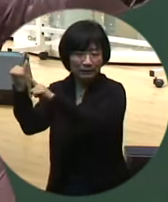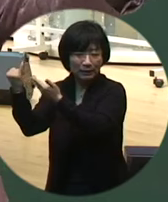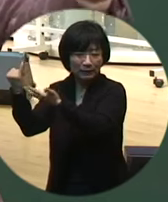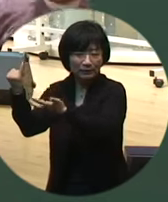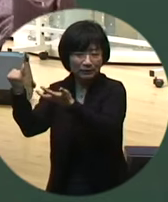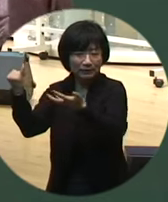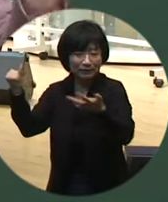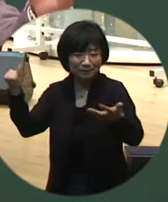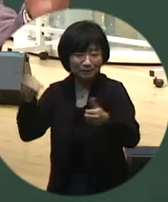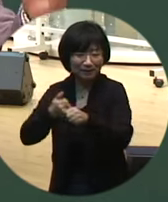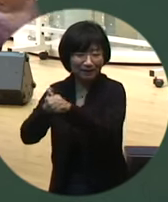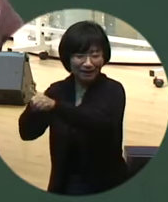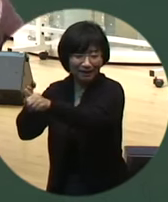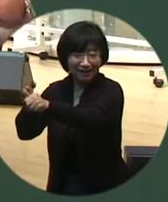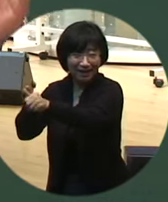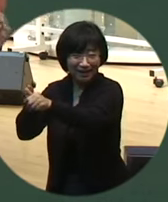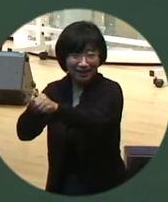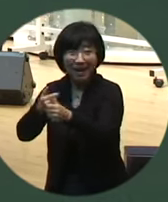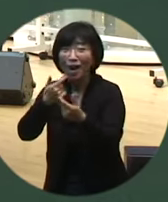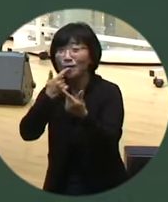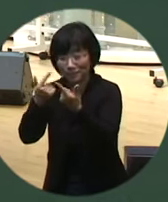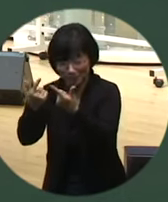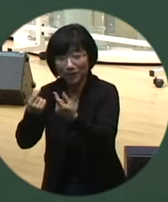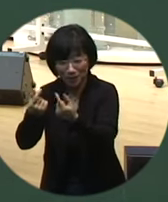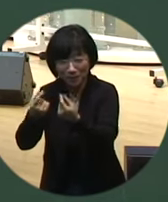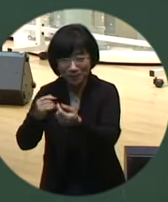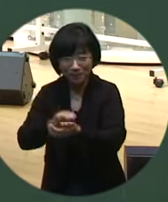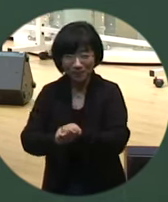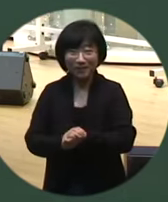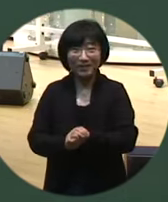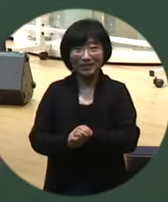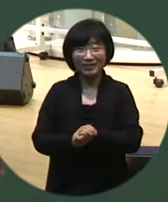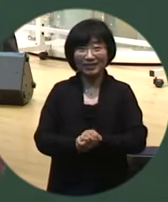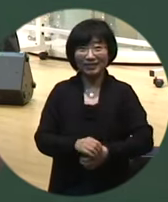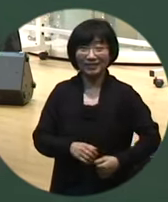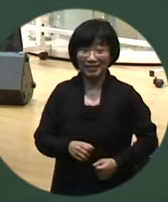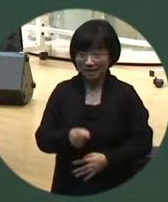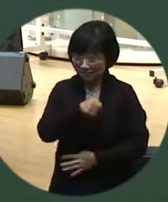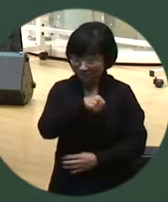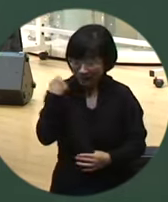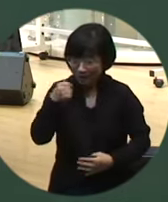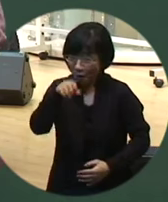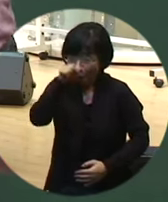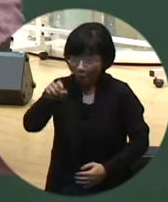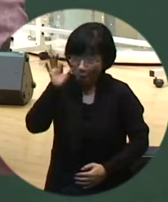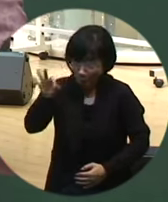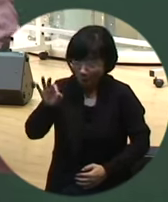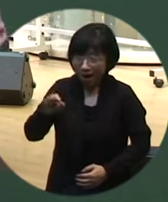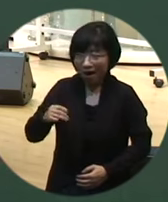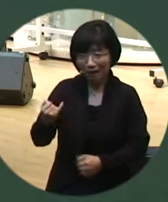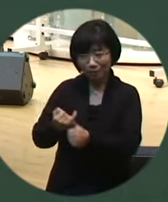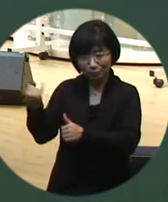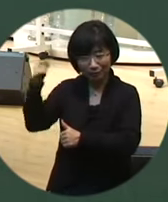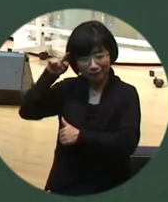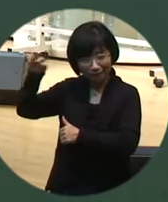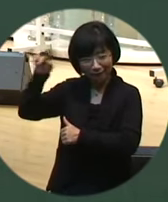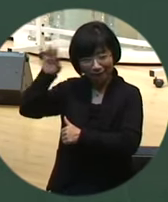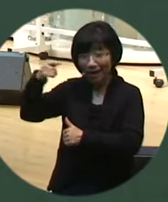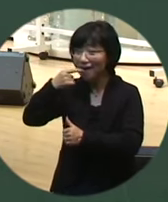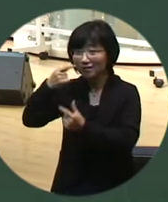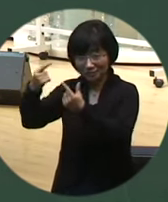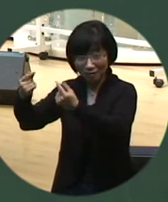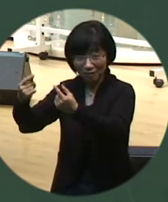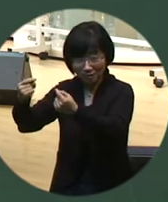있기 때문에 좋은 일이 일어나면 아내 생각이 나는 거잖아요. Because I'm within the flow of my wife, when something good happens to me, I want to share that with her.